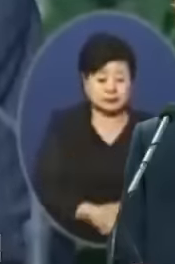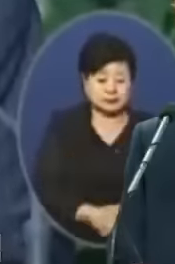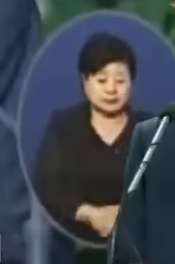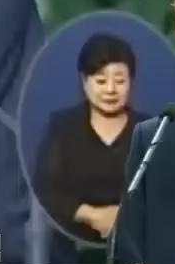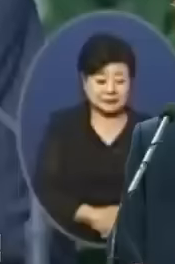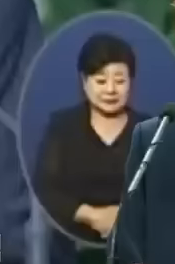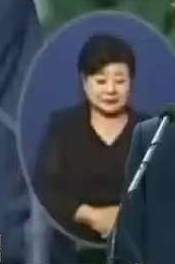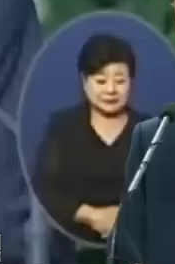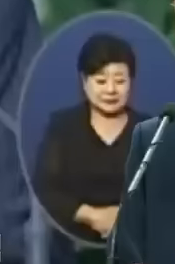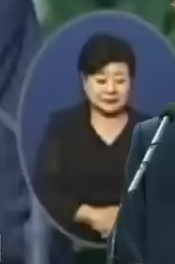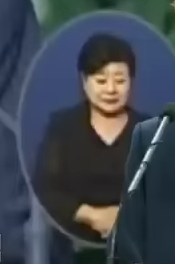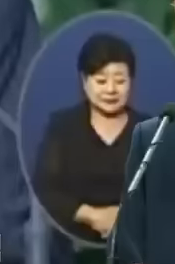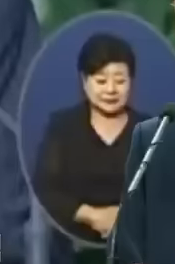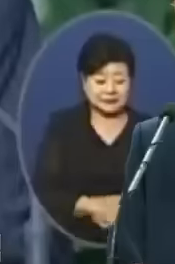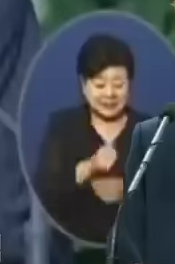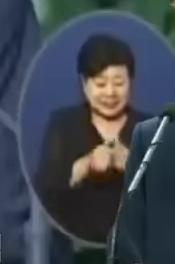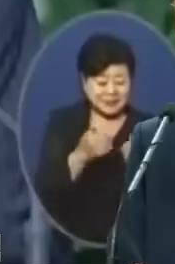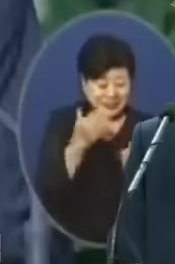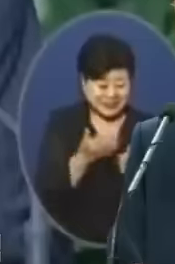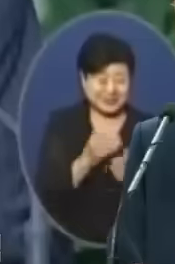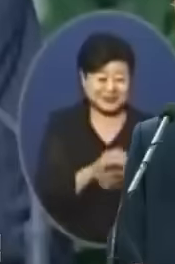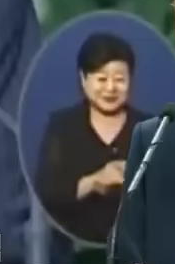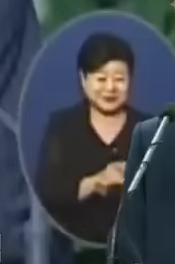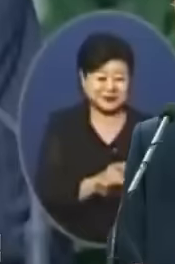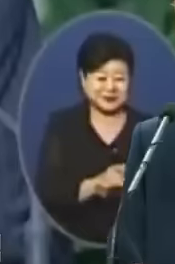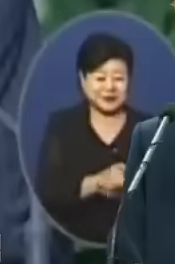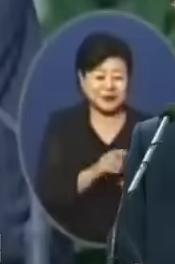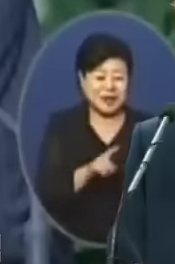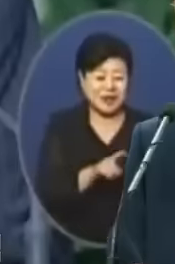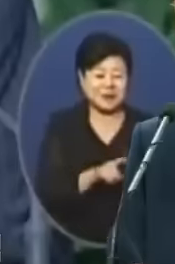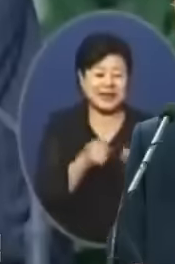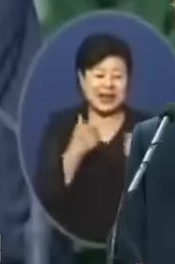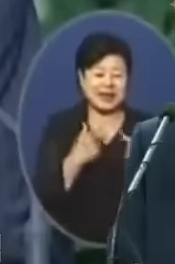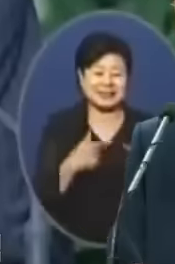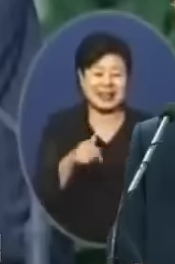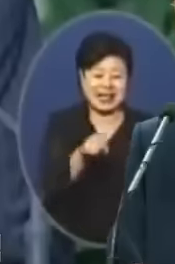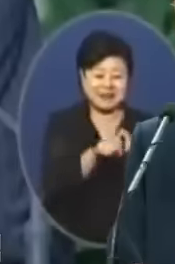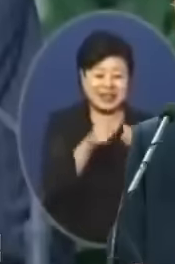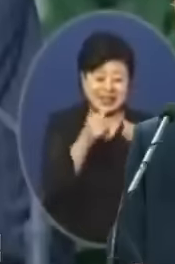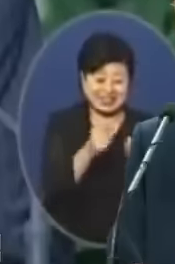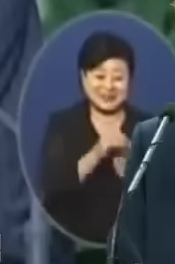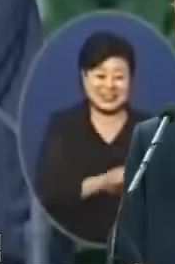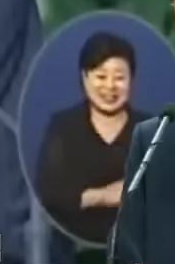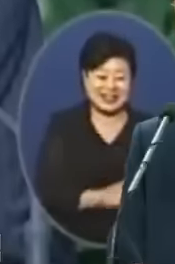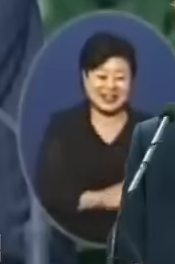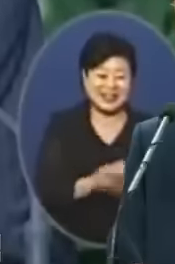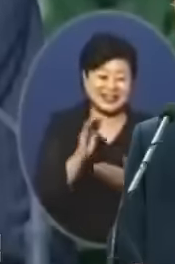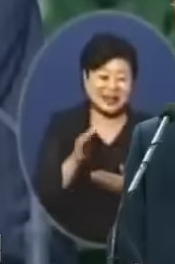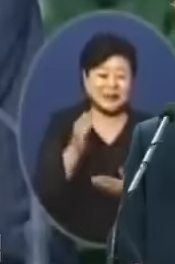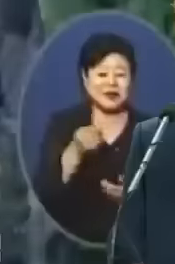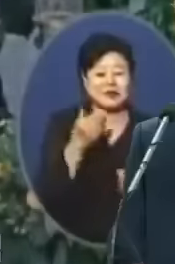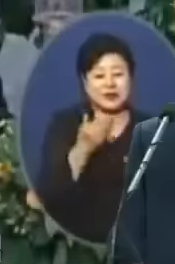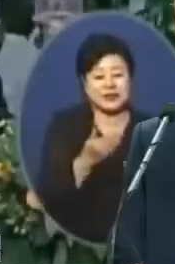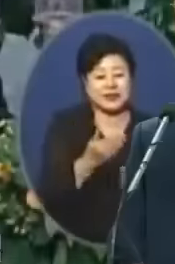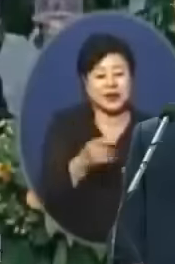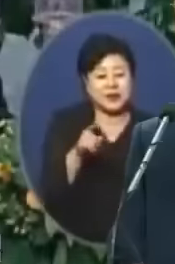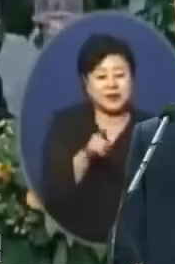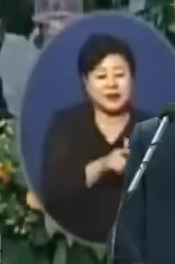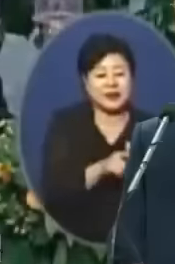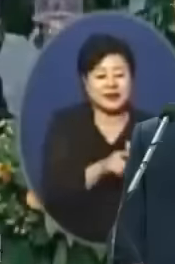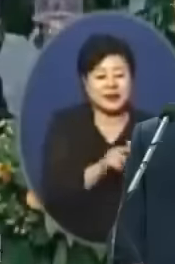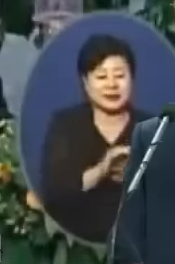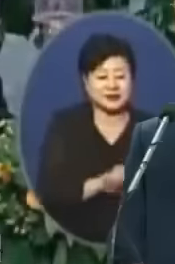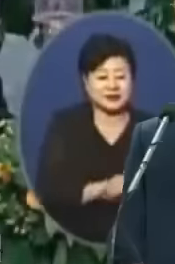것입니다. 우리 하나님께서 우리와 항상 같이 계십니다. 그 다음에 여러분께서 믿음을 할